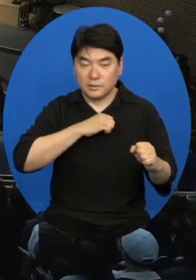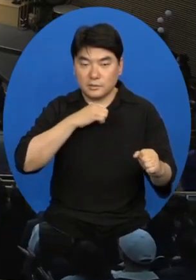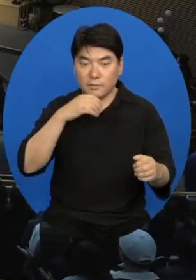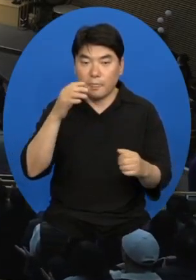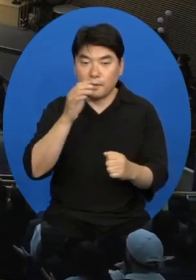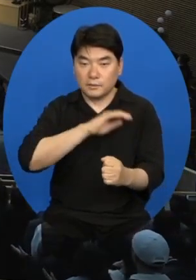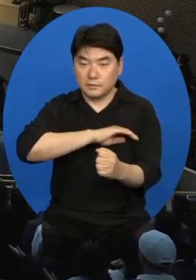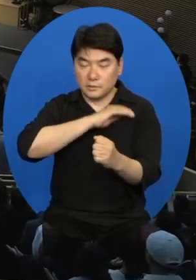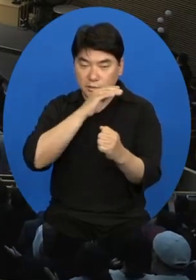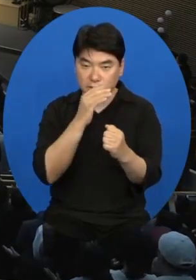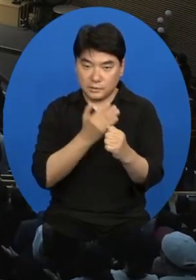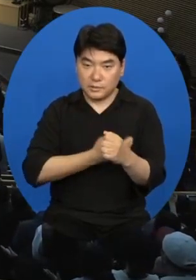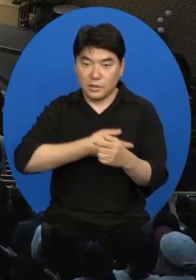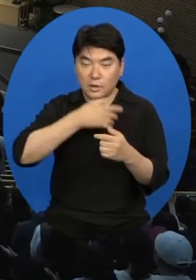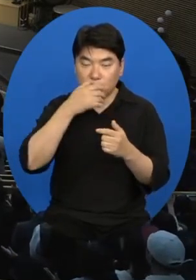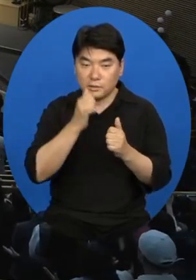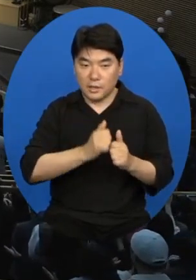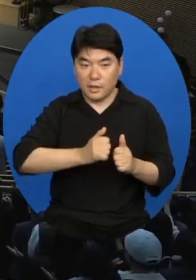역사하신